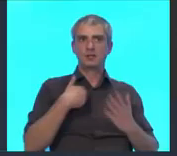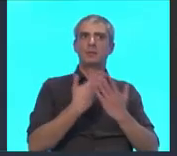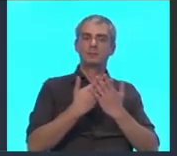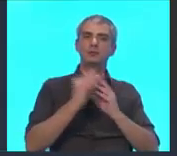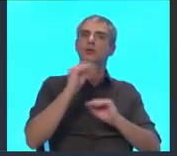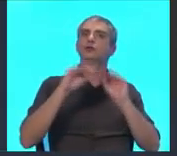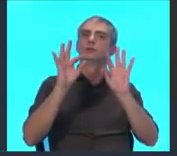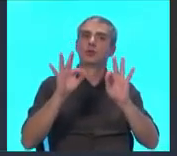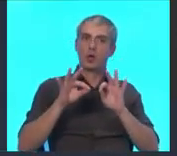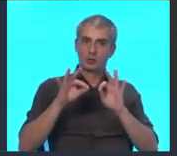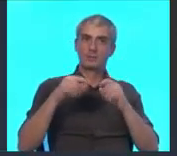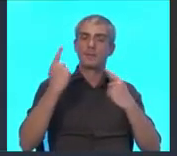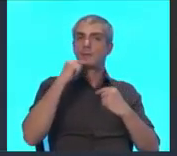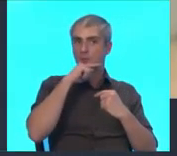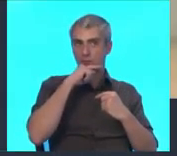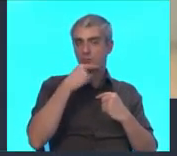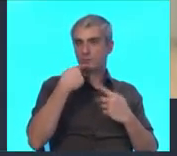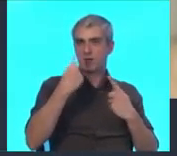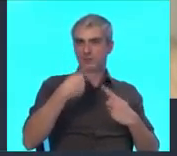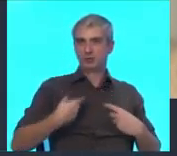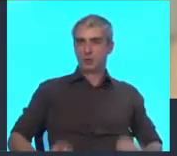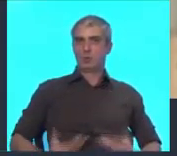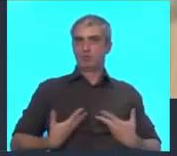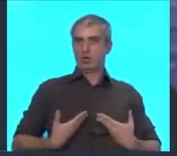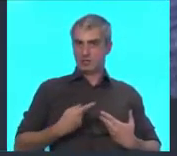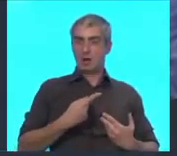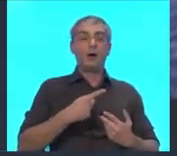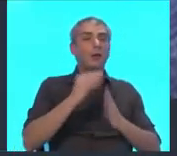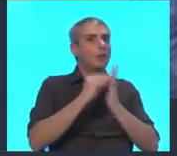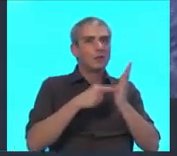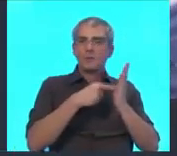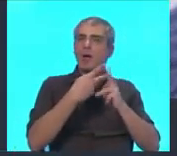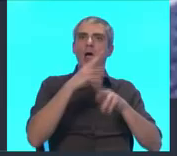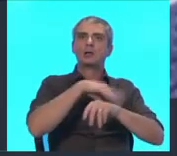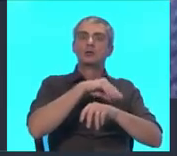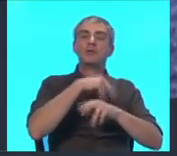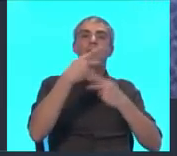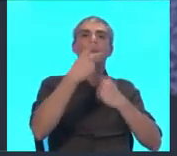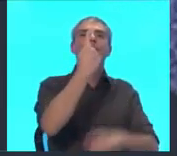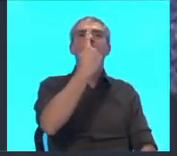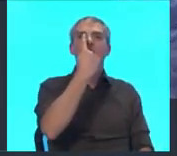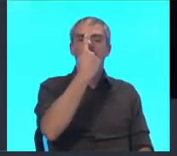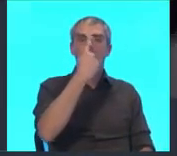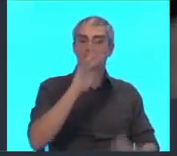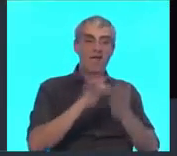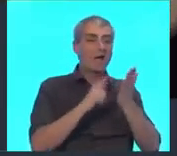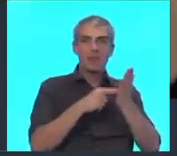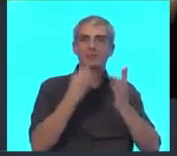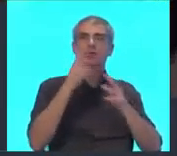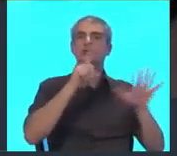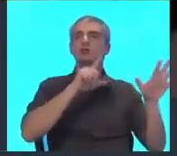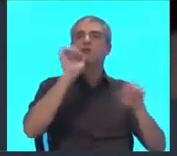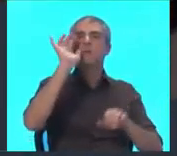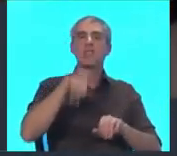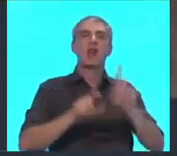på röda dagar, så fertila dagar. הנתונים הללו הם רק משוודיה מבית חולים אחד. לאפליקציה יותר מ-700 אלף